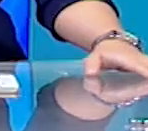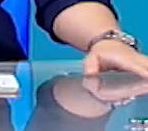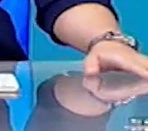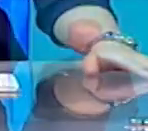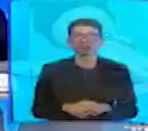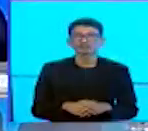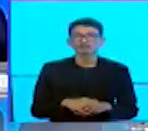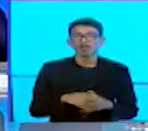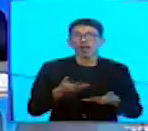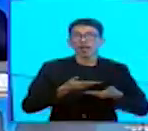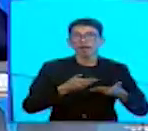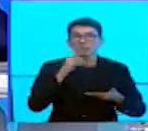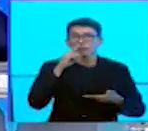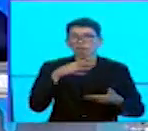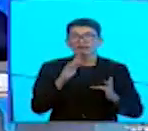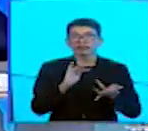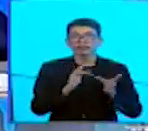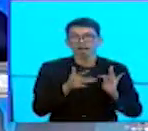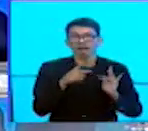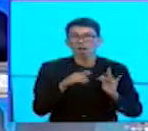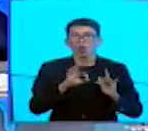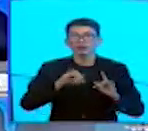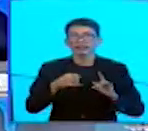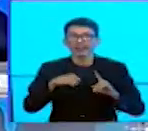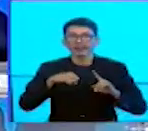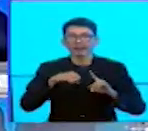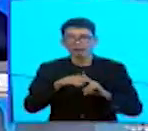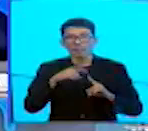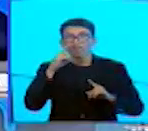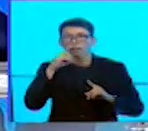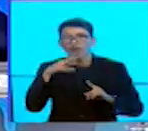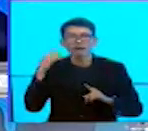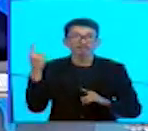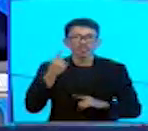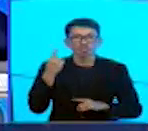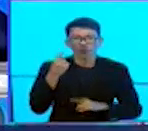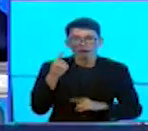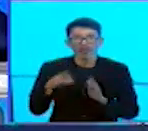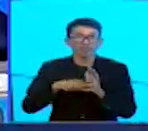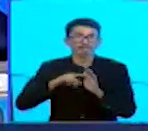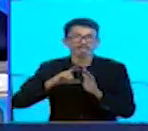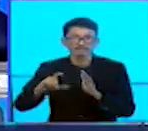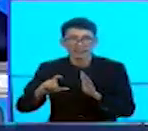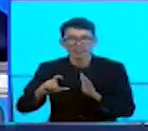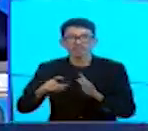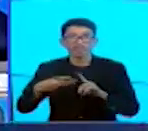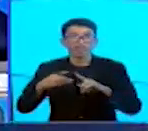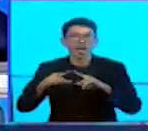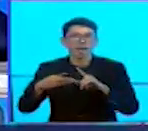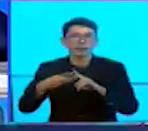Pemirsa, lisensi layanan perbankan digital dari Otoritas Jasa Keuangan atau OJK yang dikantongi oleh PT Bank MNC International TBK atau